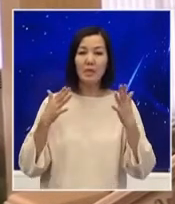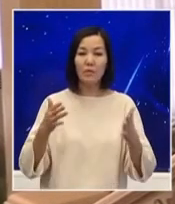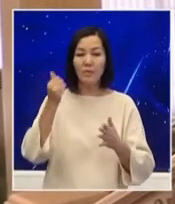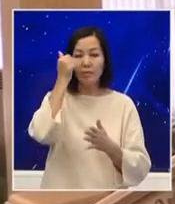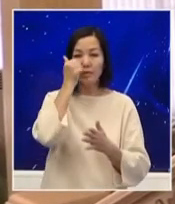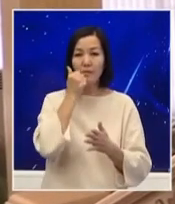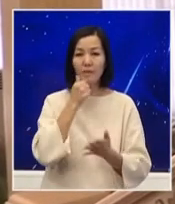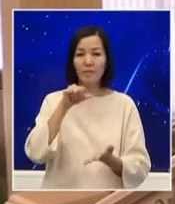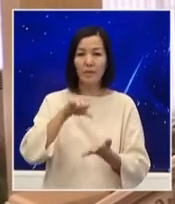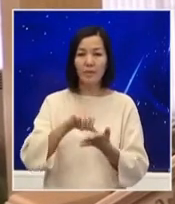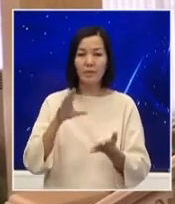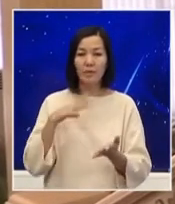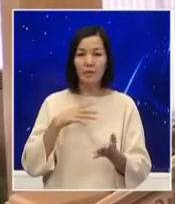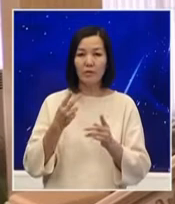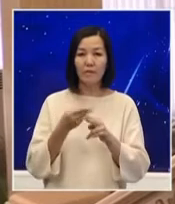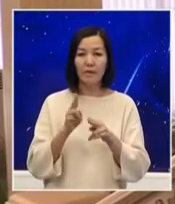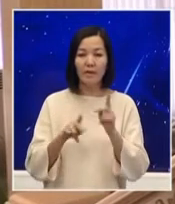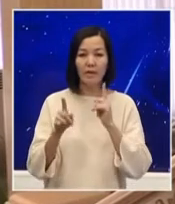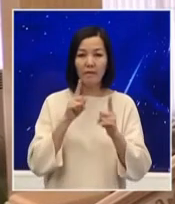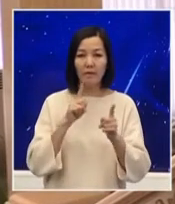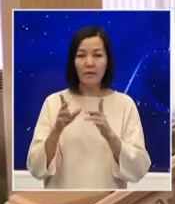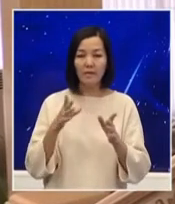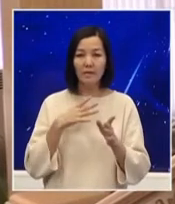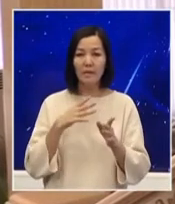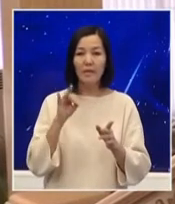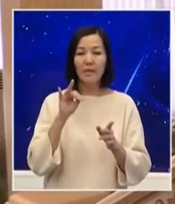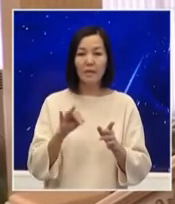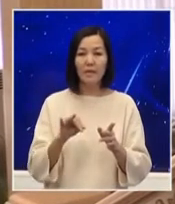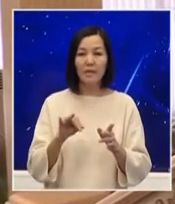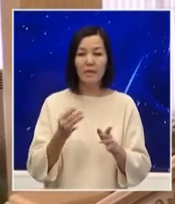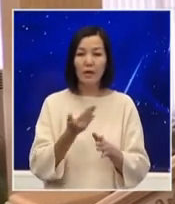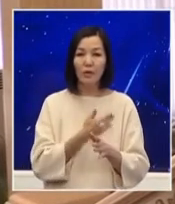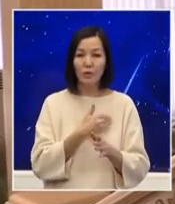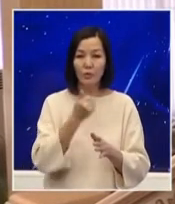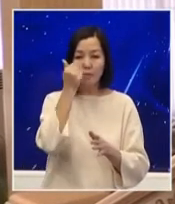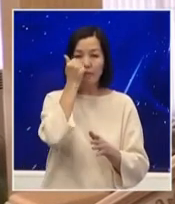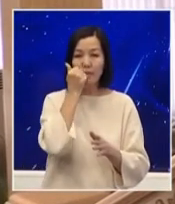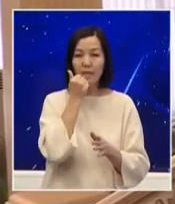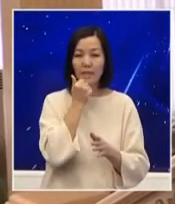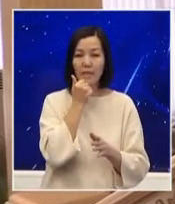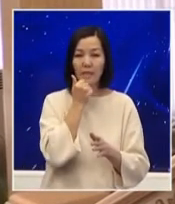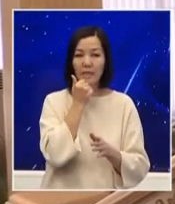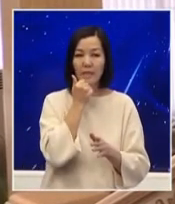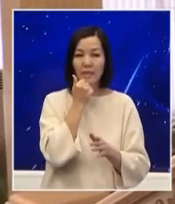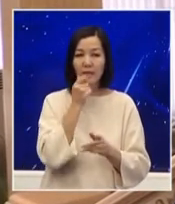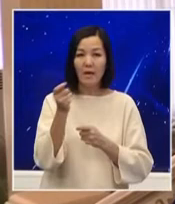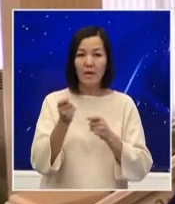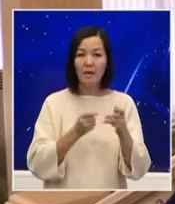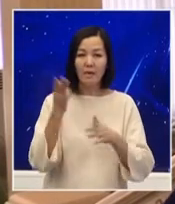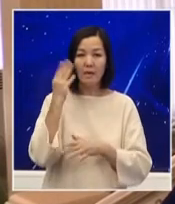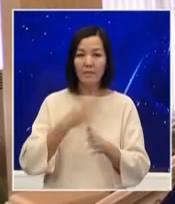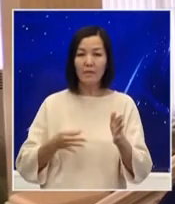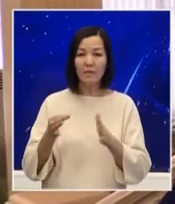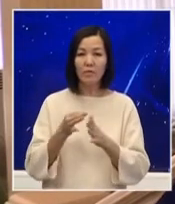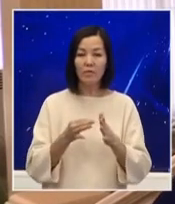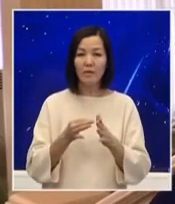принимала участие в этой конференции. И прежде всего, конечно, хотела бы поблагодарить акимат Алматинской области